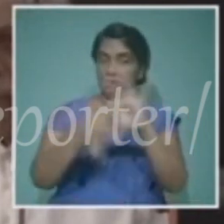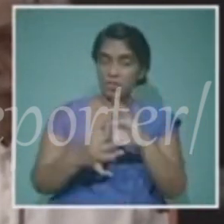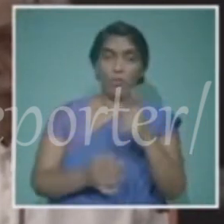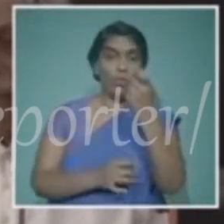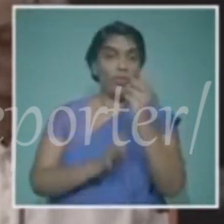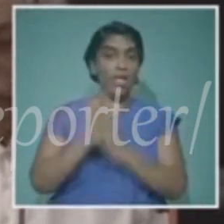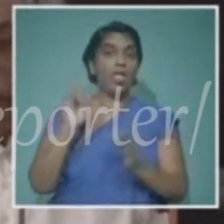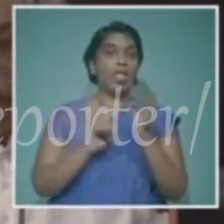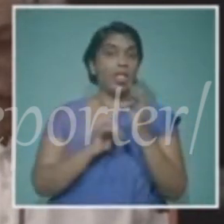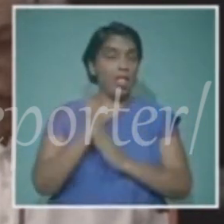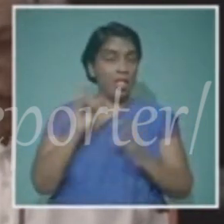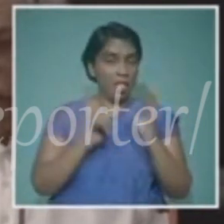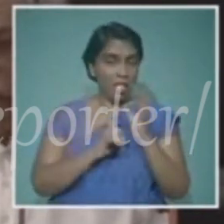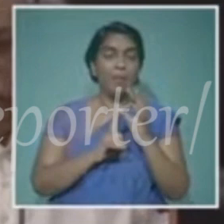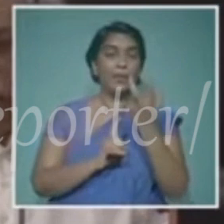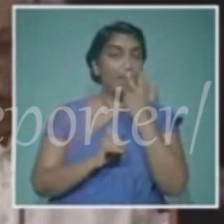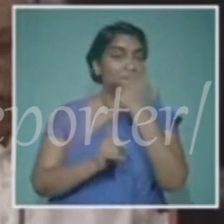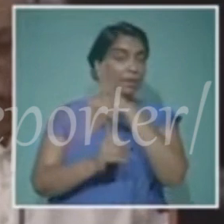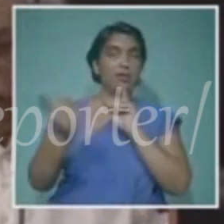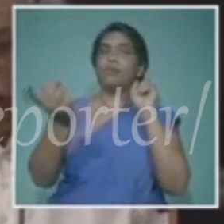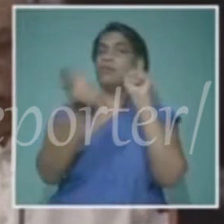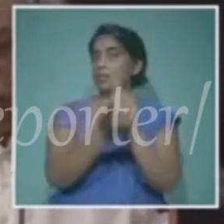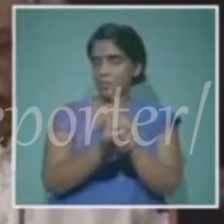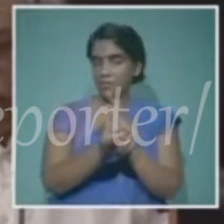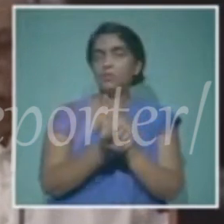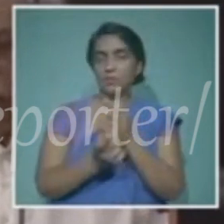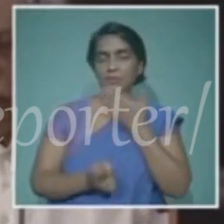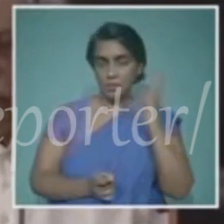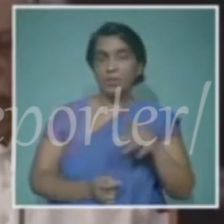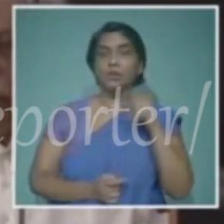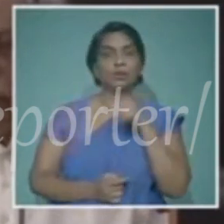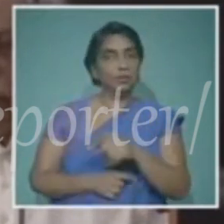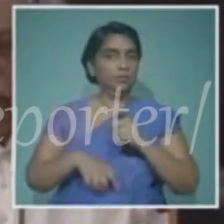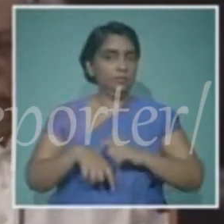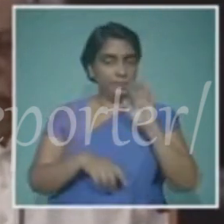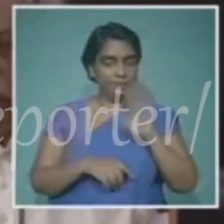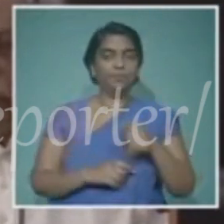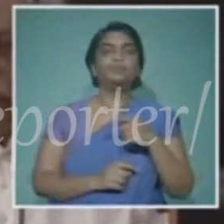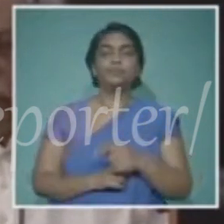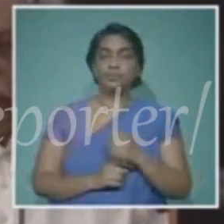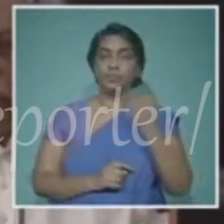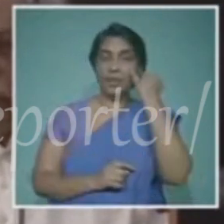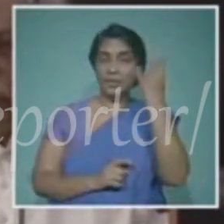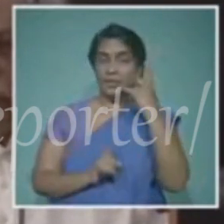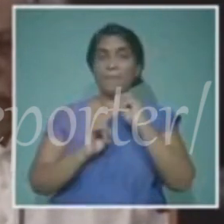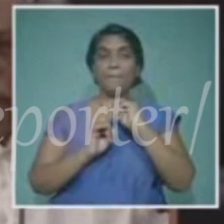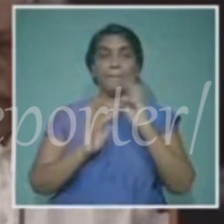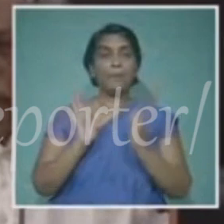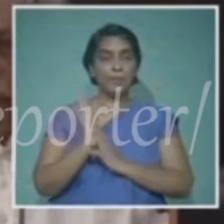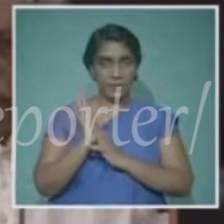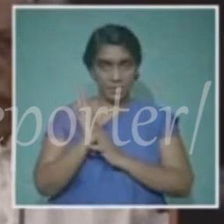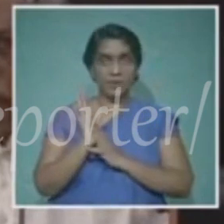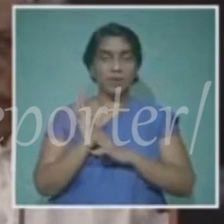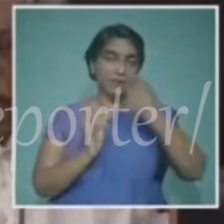මුදල් ඇමතුරුන් මැනිලා නුවරදී හමු වීමට අවකාශ අපිට හිමි වුණා. මේ අවස්ථාවේදී සිංගප්පූරු අගමැති